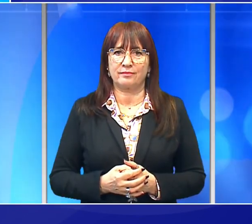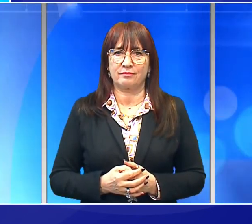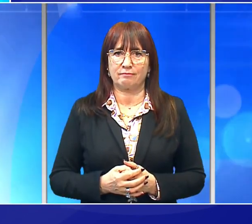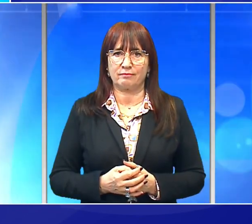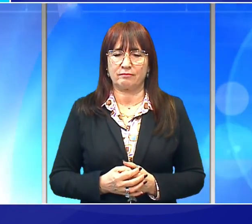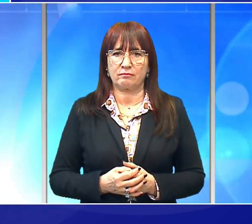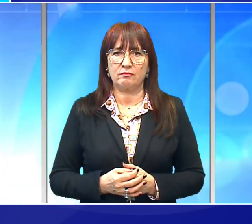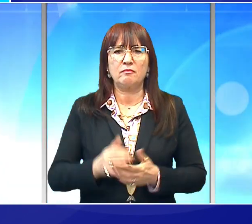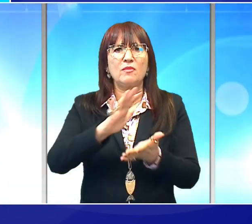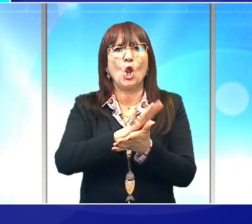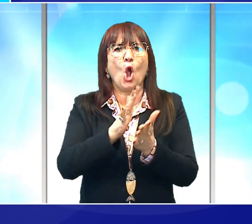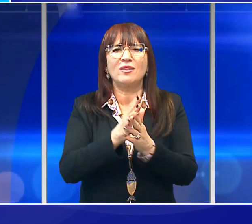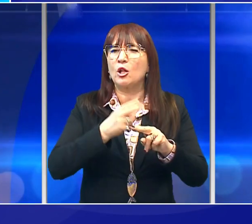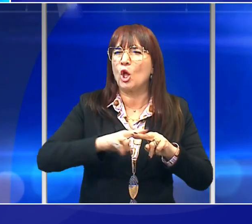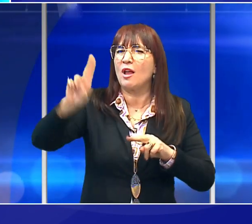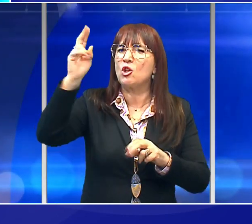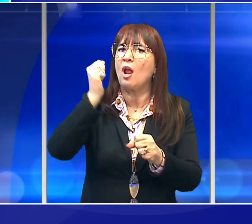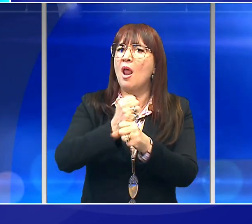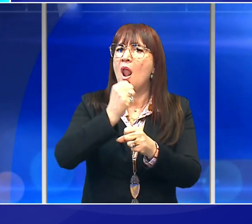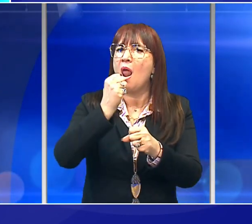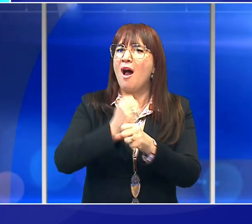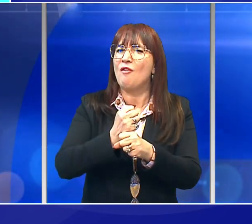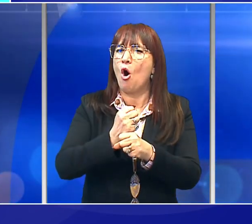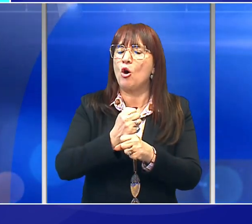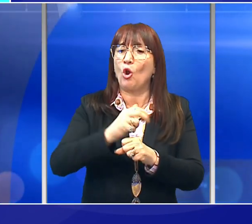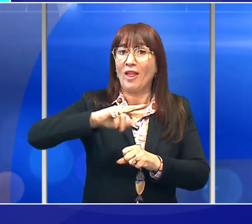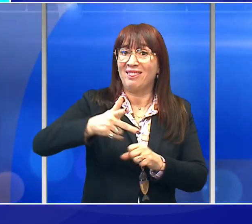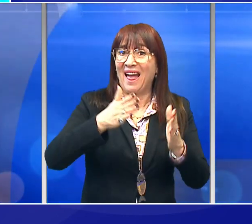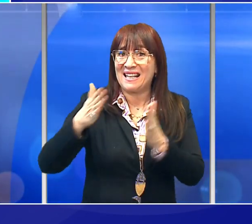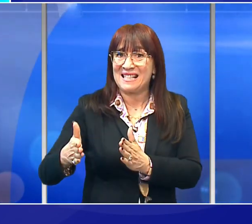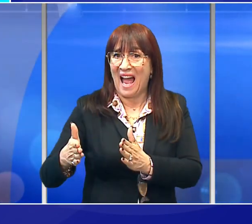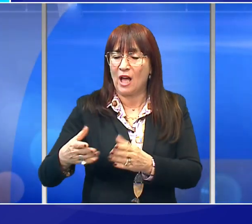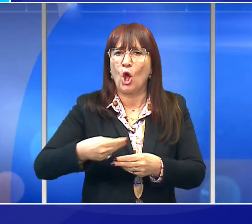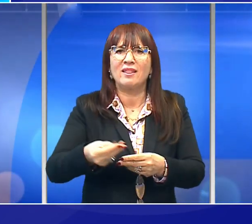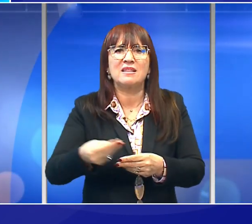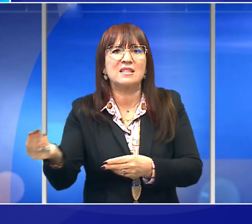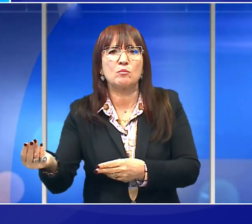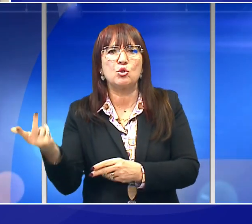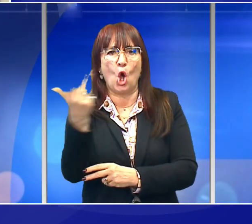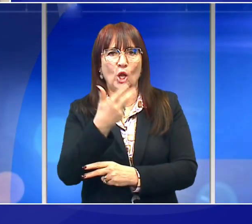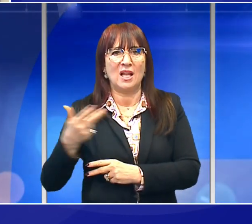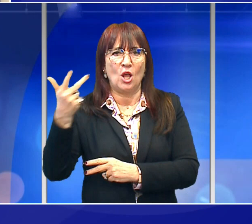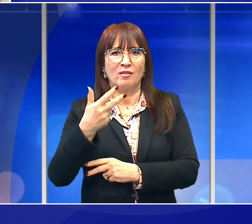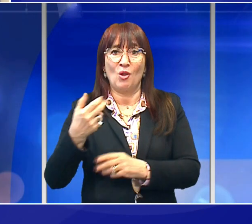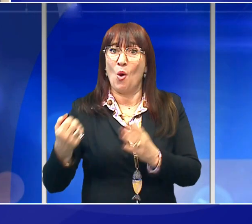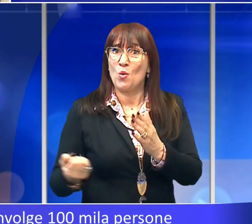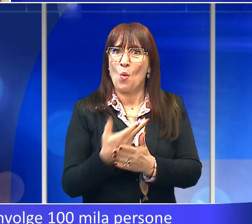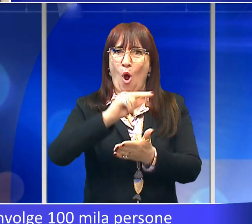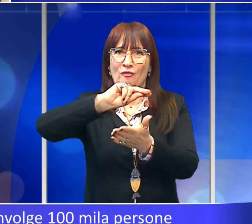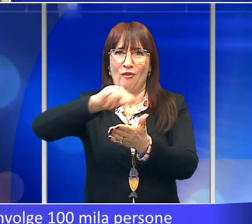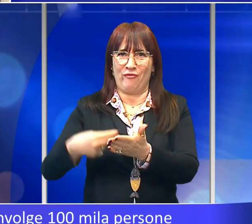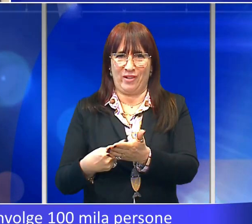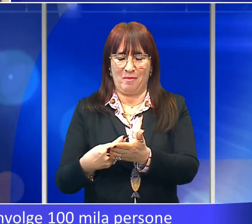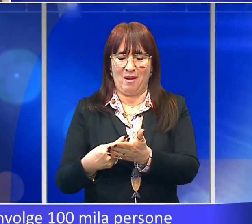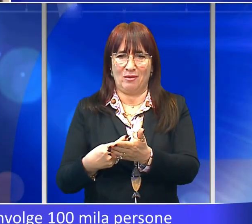Il contratto nazionale di lavoro per terziario, distribuzione e servizi è stato rinnovato.